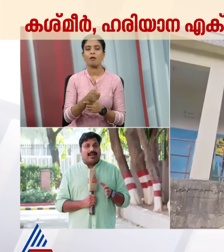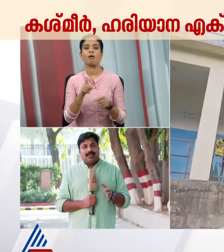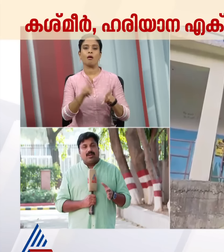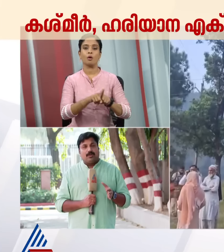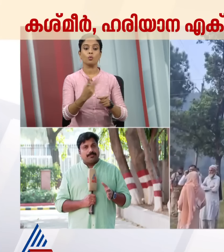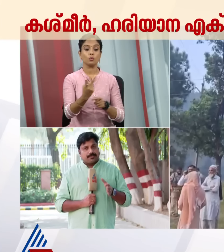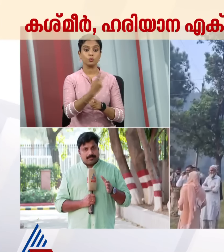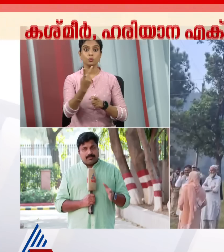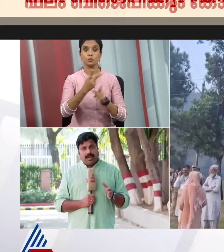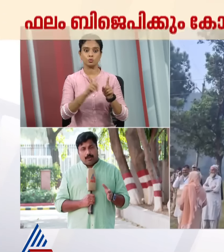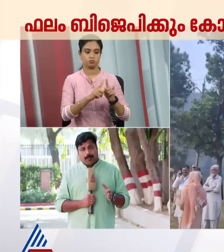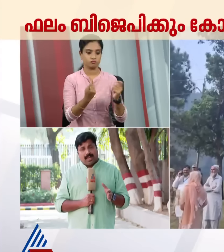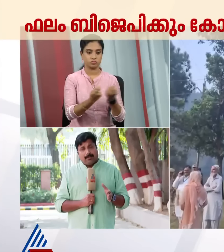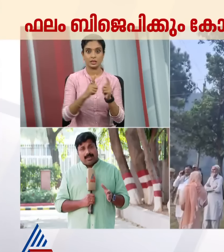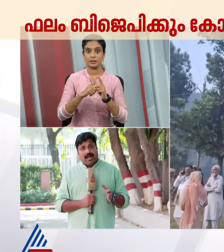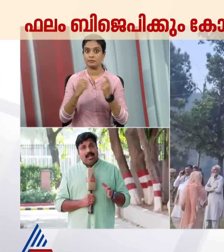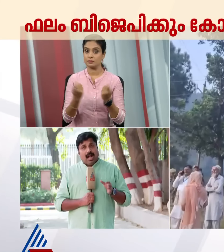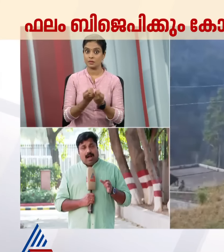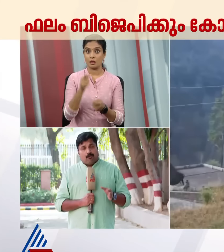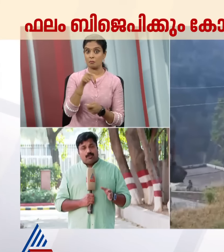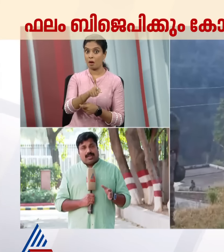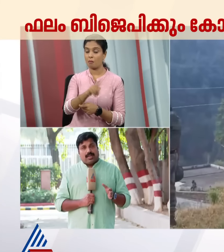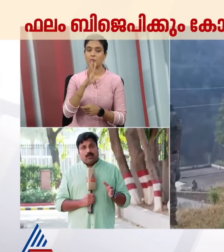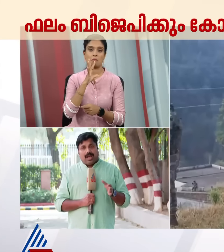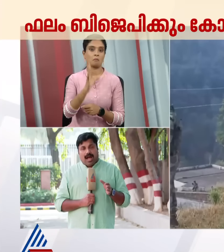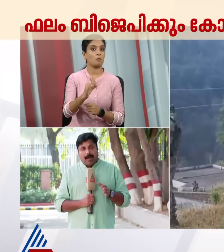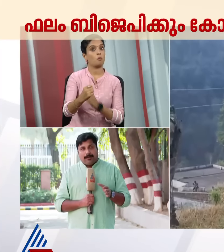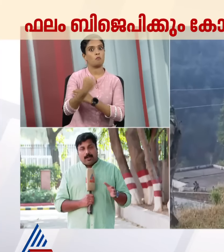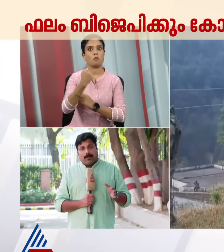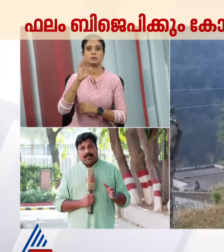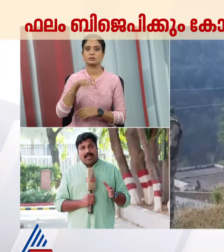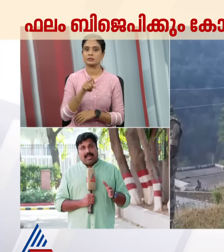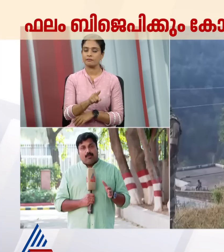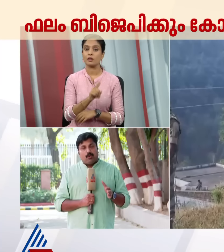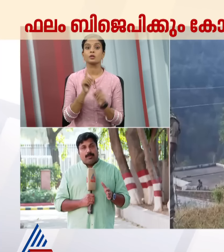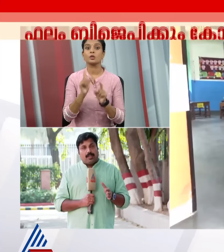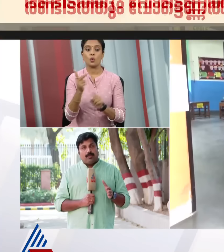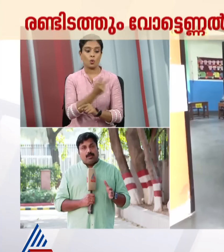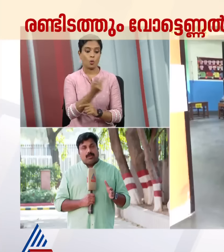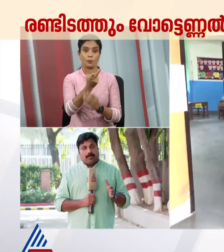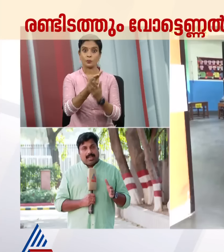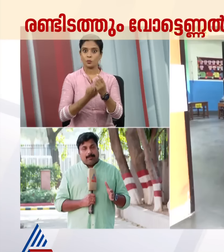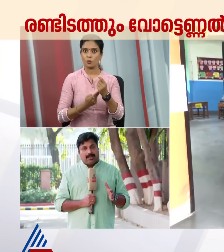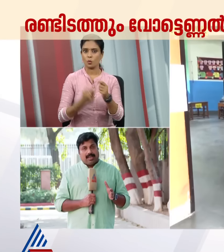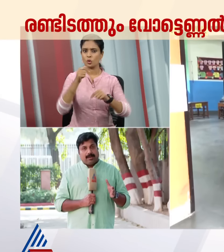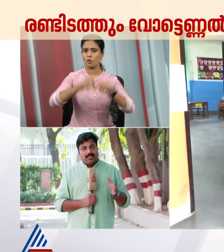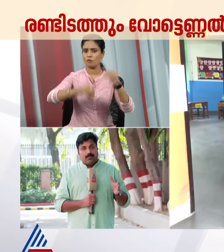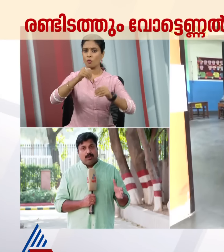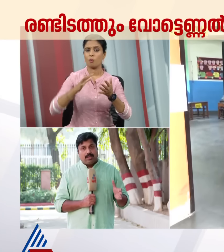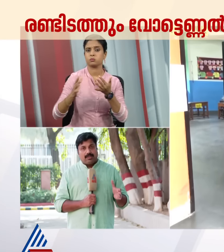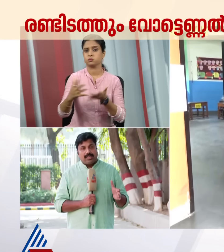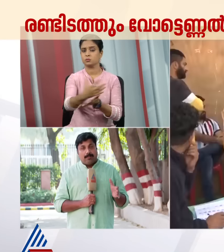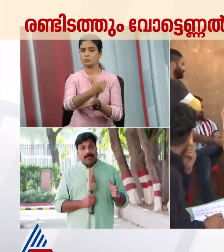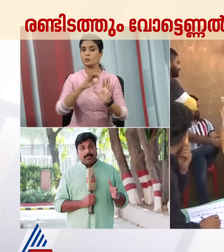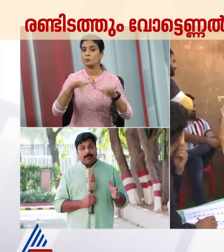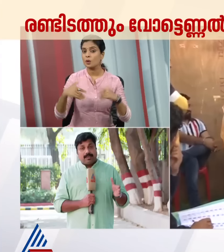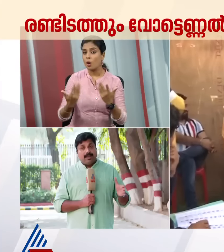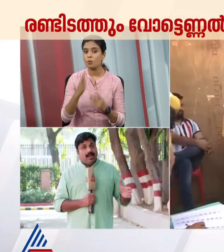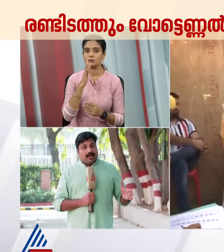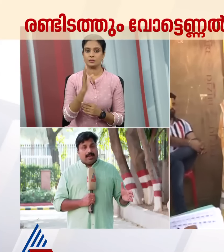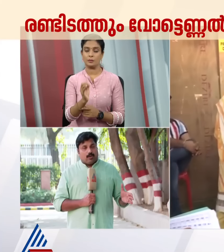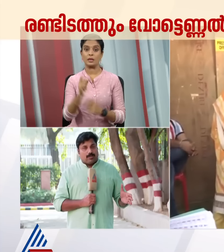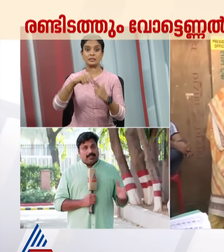രണ്ട് ഘടകങ്ങളും അവിടെ ഒരു പ്രധാനപ്പെട്ട ഫോഴ്സാണ്. അതുകൊണ്ട് ആ രണ്ട് പാർട്ടികൾ എങ്ങനെ വോട്ട് പിടിക്കും എന്നുള്ളത് പ്രധാനപ്പെട്ട കാര്യമാണ്. ജമ്മുവിലേക്ക് വന്നു കഴിഞ്ഞാൽ